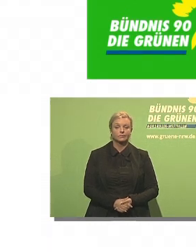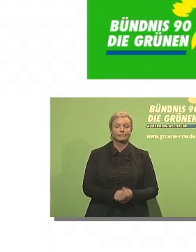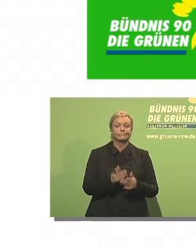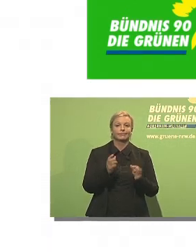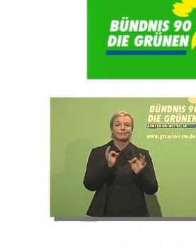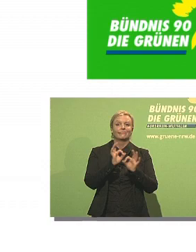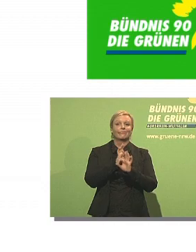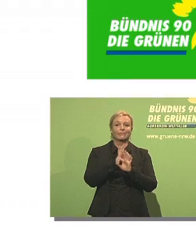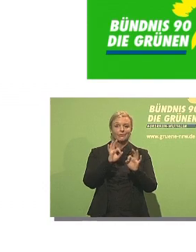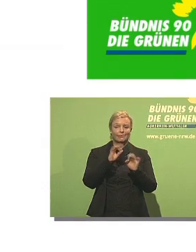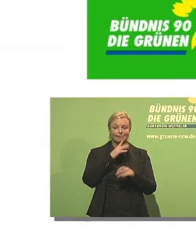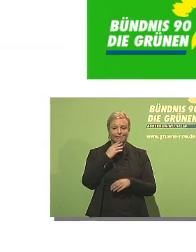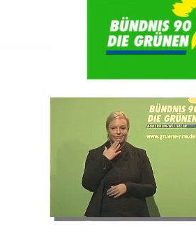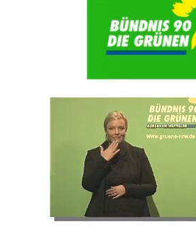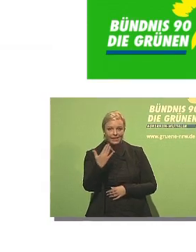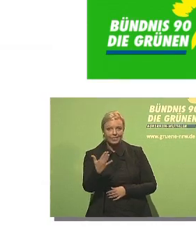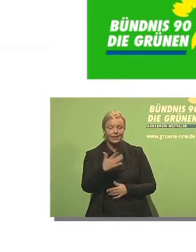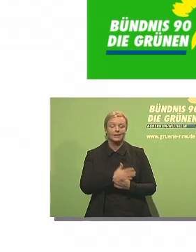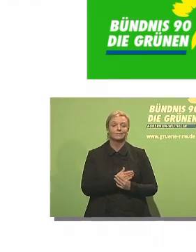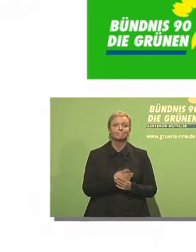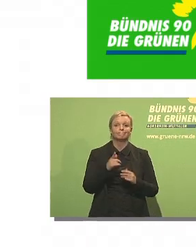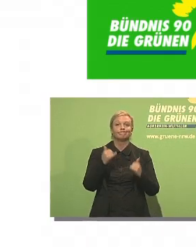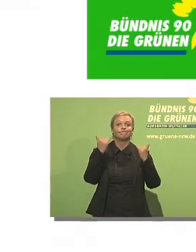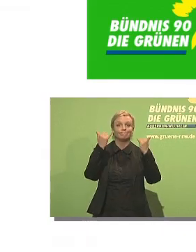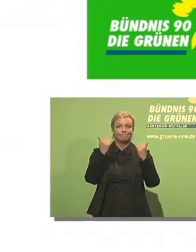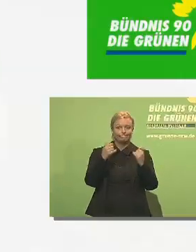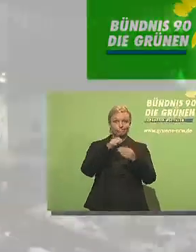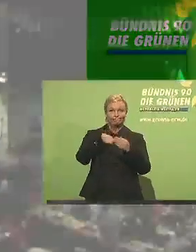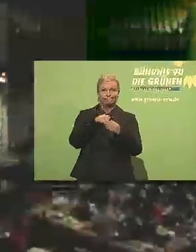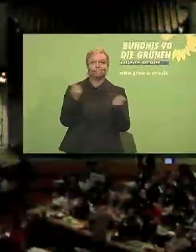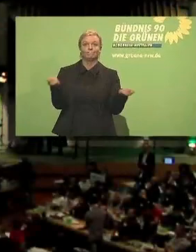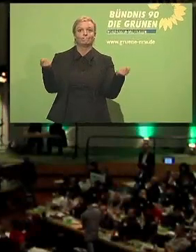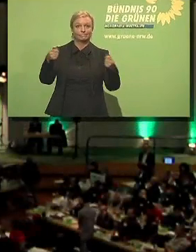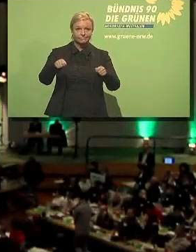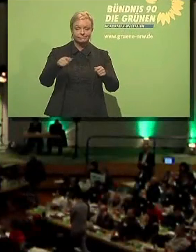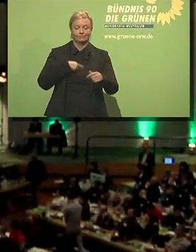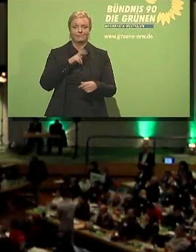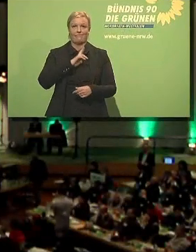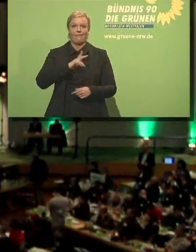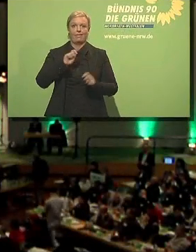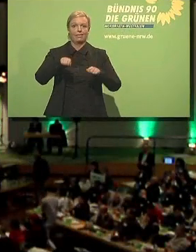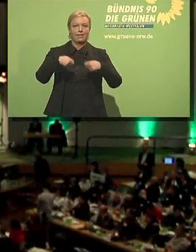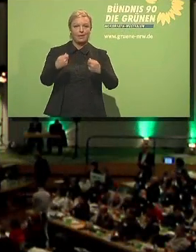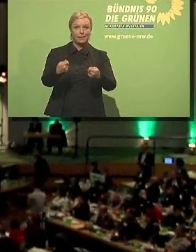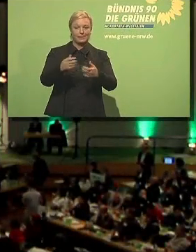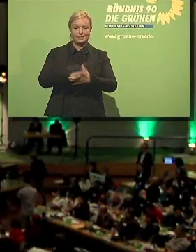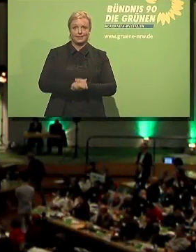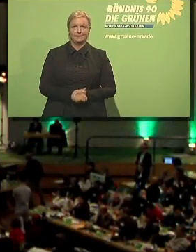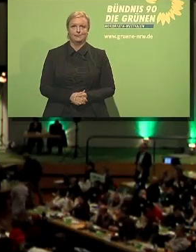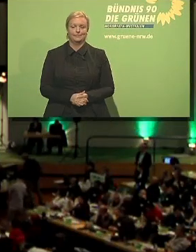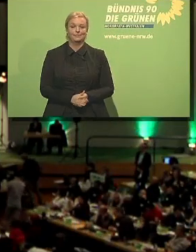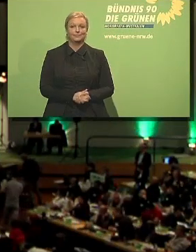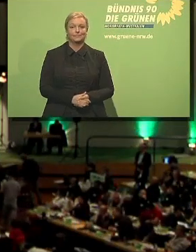Wunderbar, vielen Dank. Dann schließe ich jetzt den Wahlgang und wir warten auf das Ergebnis.